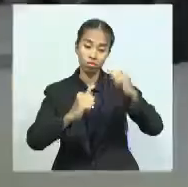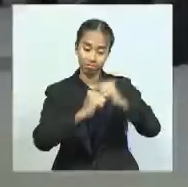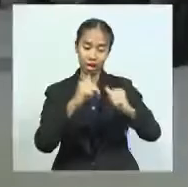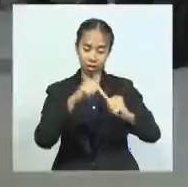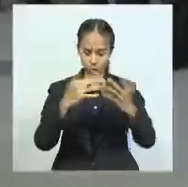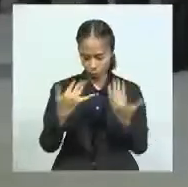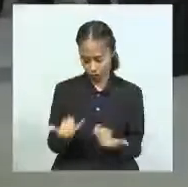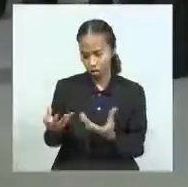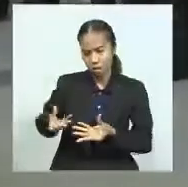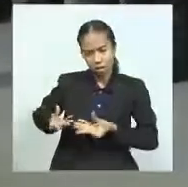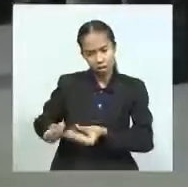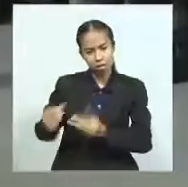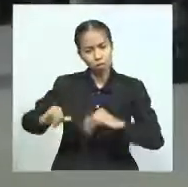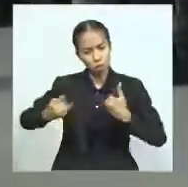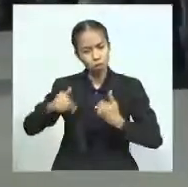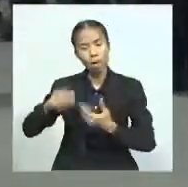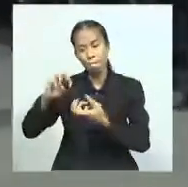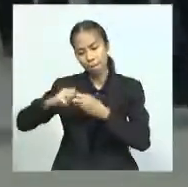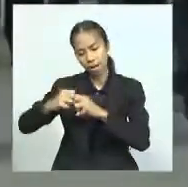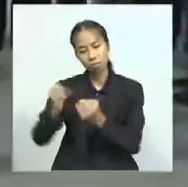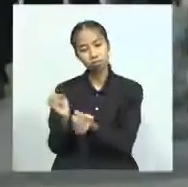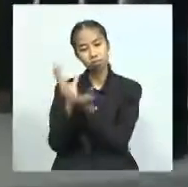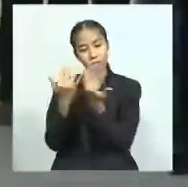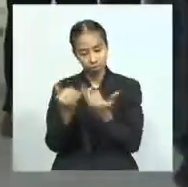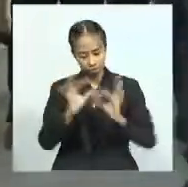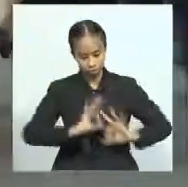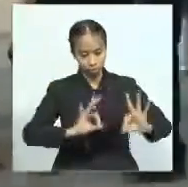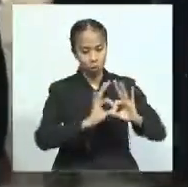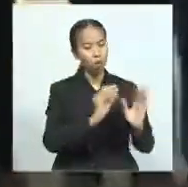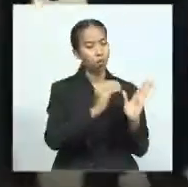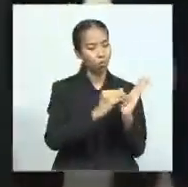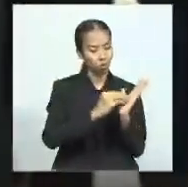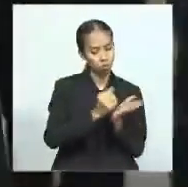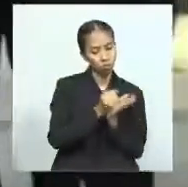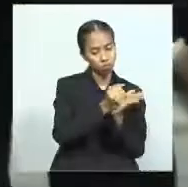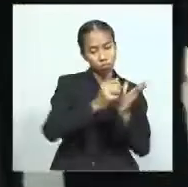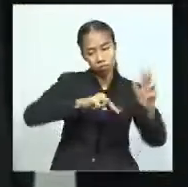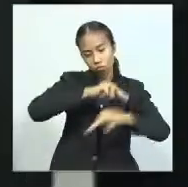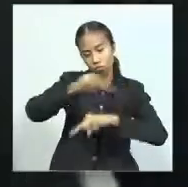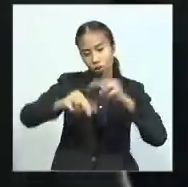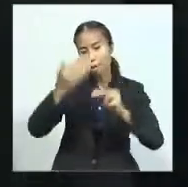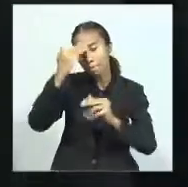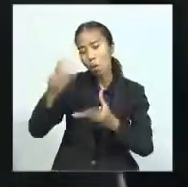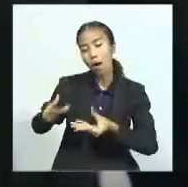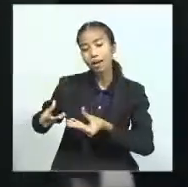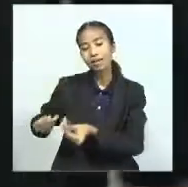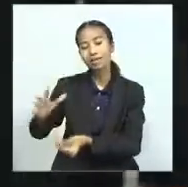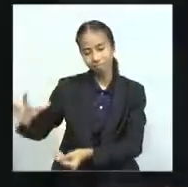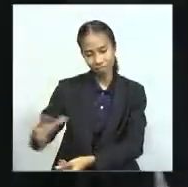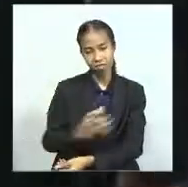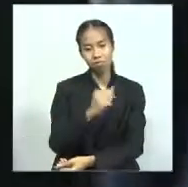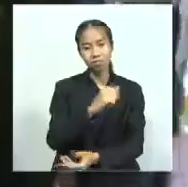อบให้กระทรวงคมนาคมและกรุงเทพมหานครดูแลประชาชนที่มีเรื่องของการเวนคืนพื้นที่ด้วย